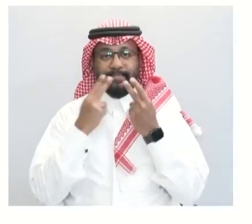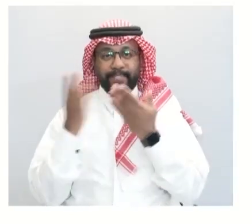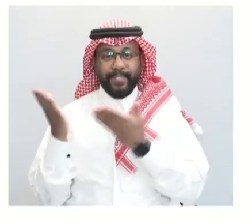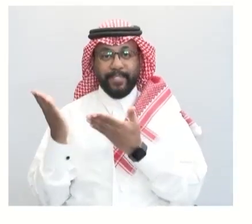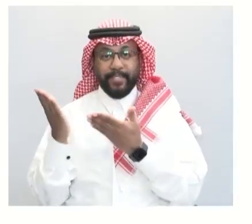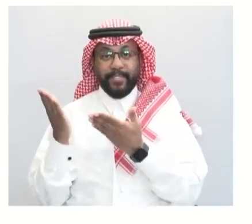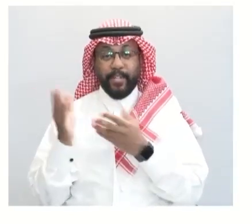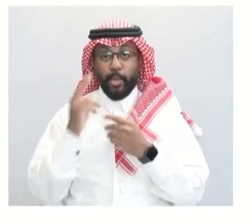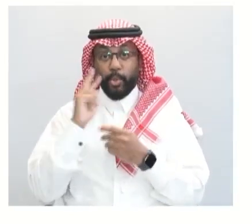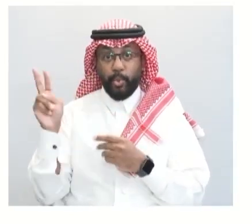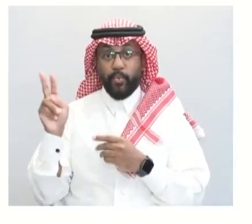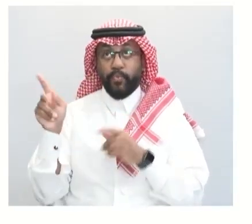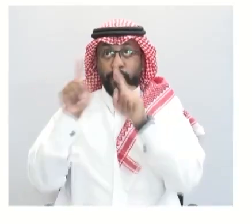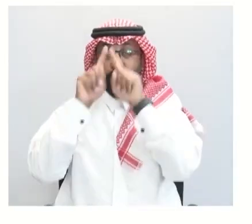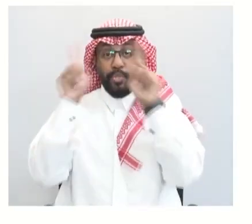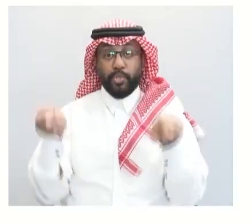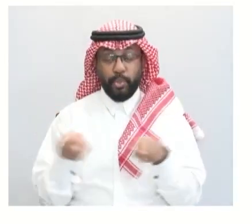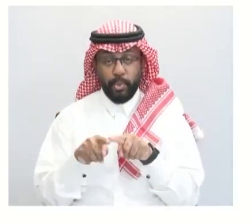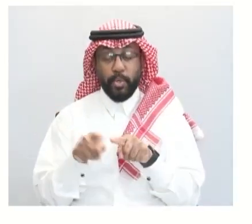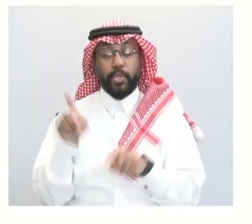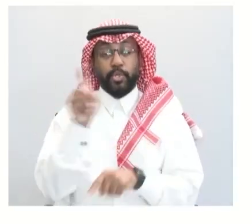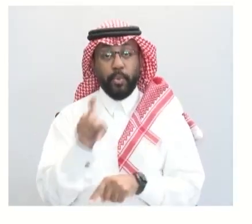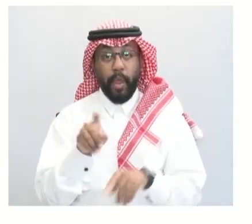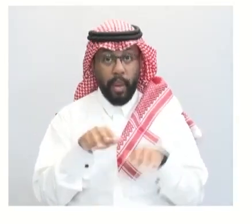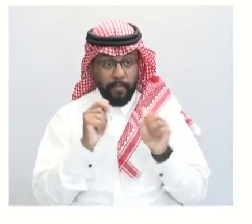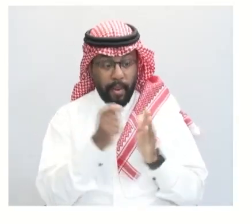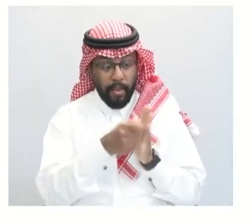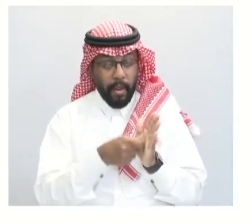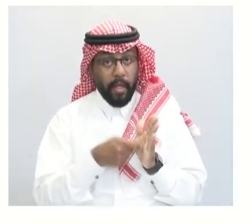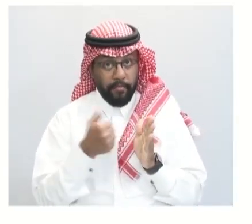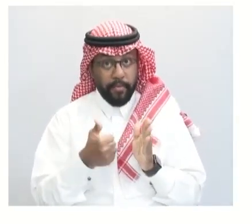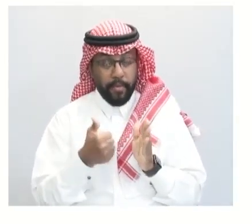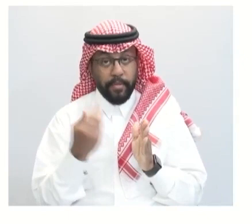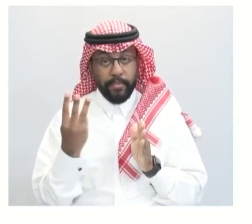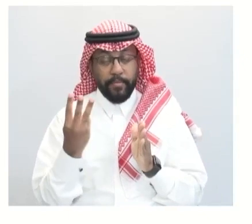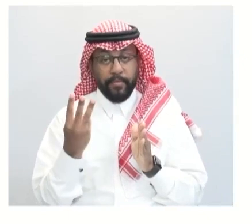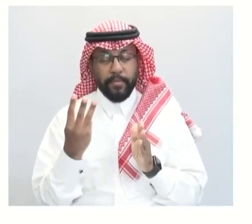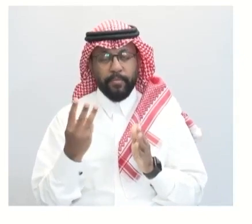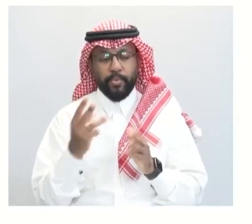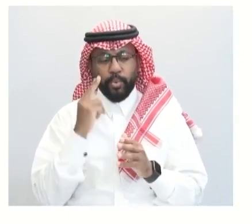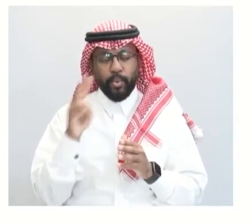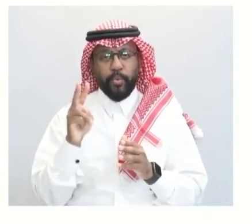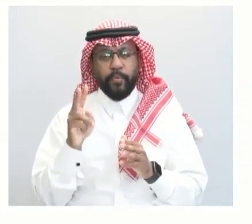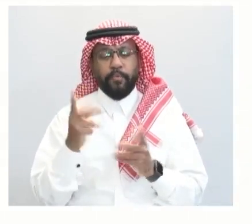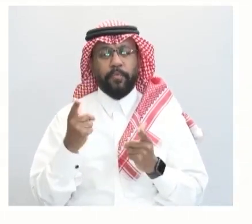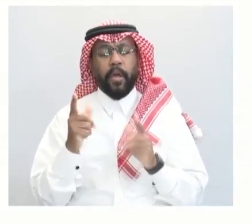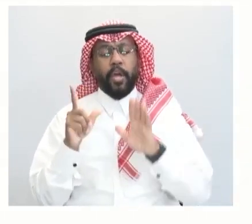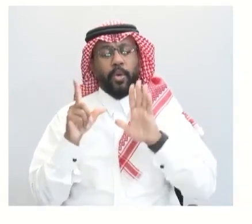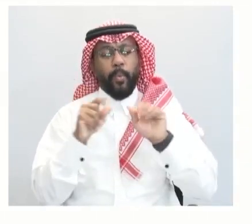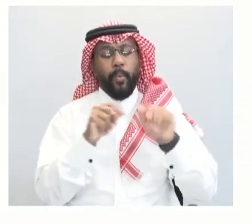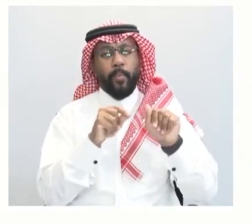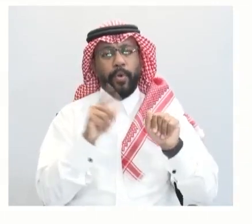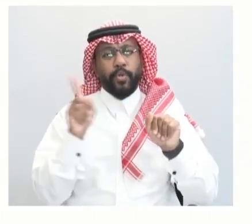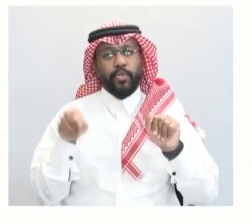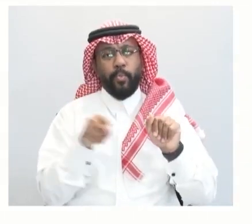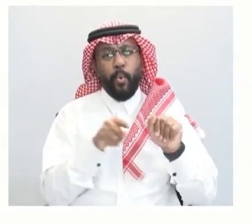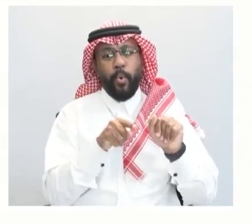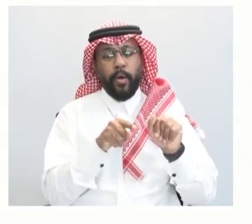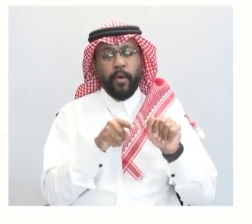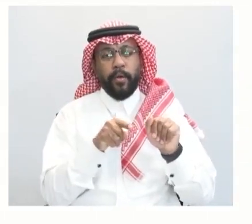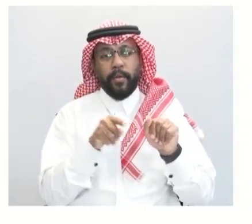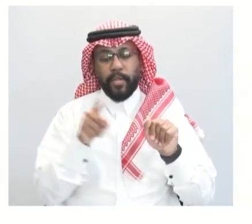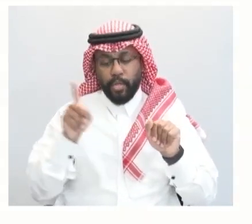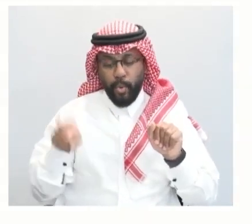طيب الان يا ابطال انتهيت من حل التدريب الثالث ننظر الى هذا التدريب نريد ان نكتب